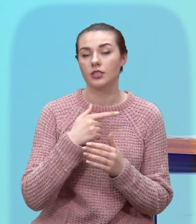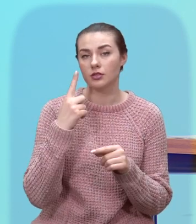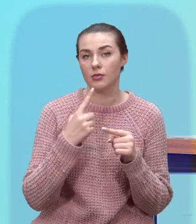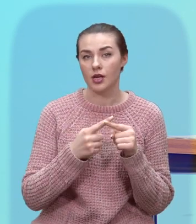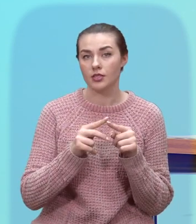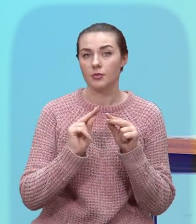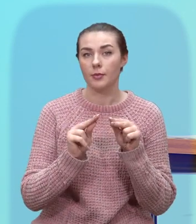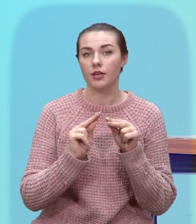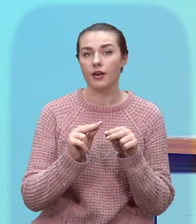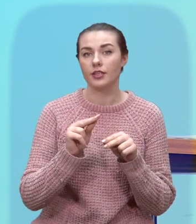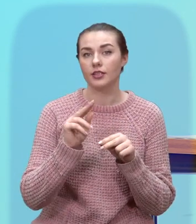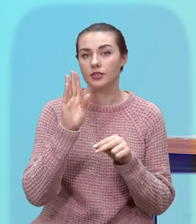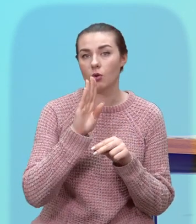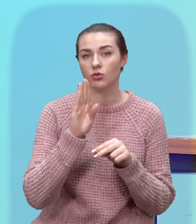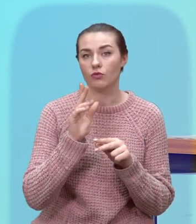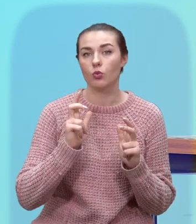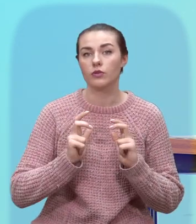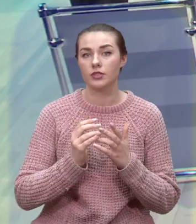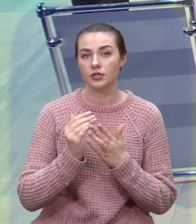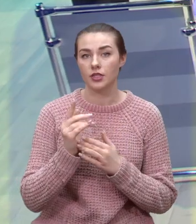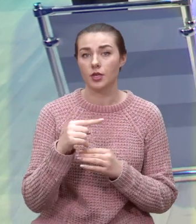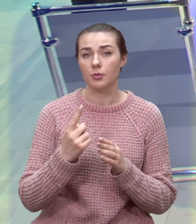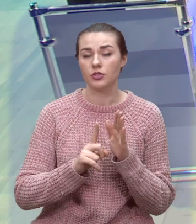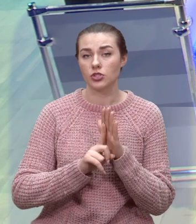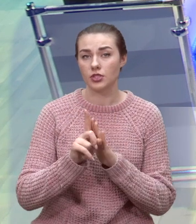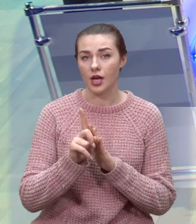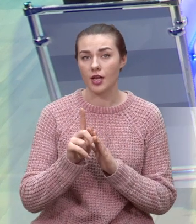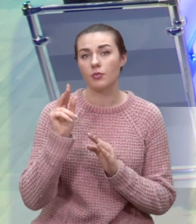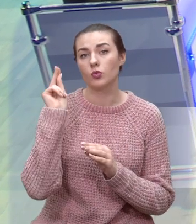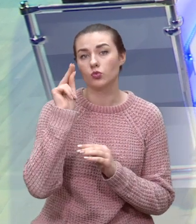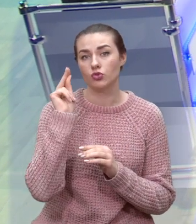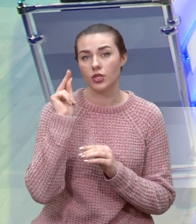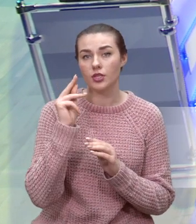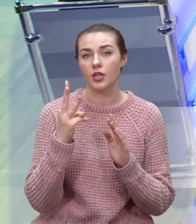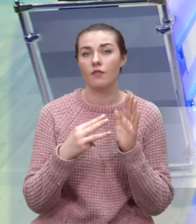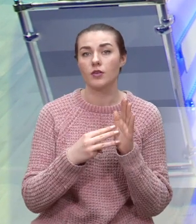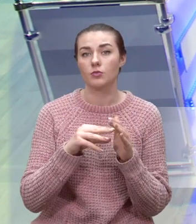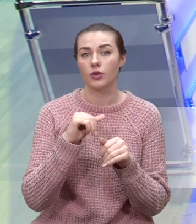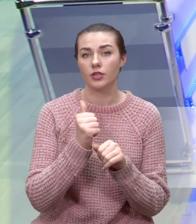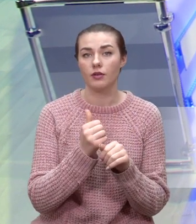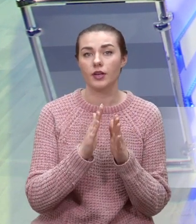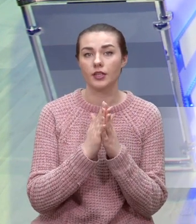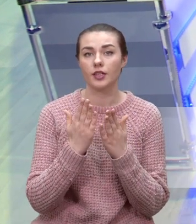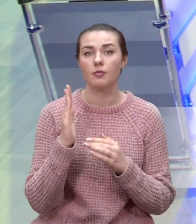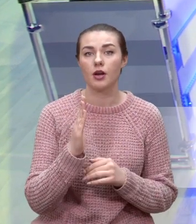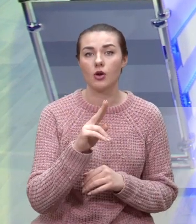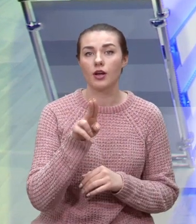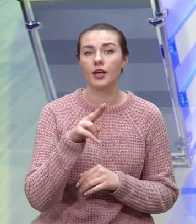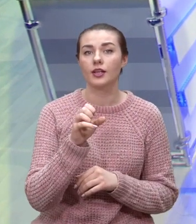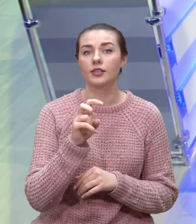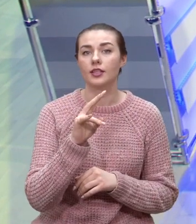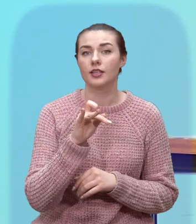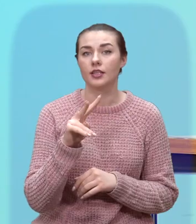братья преподаватели заокского университета мы начинаем изучение в восьмой главы книги пророка даниила